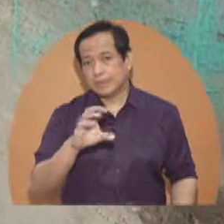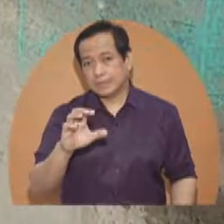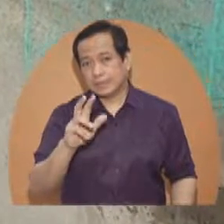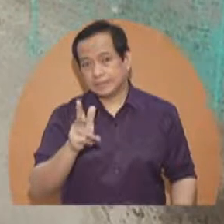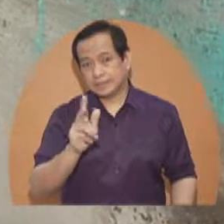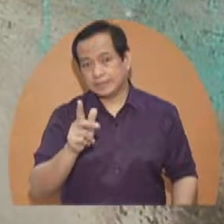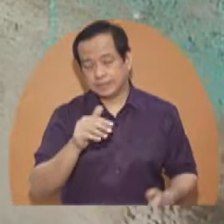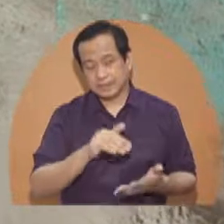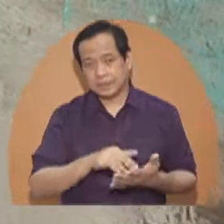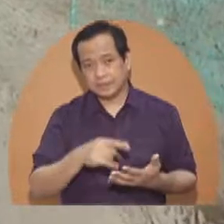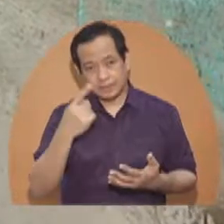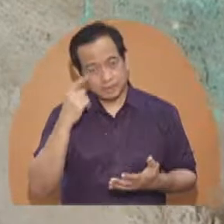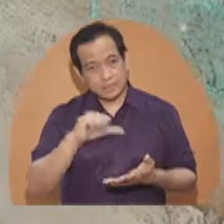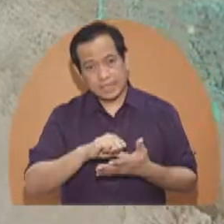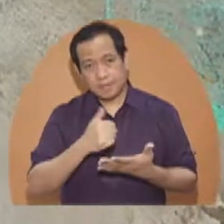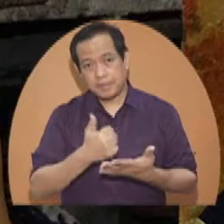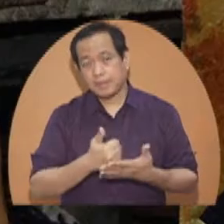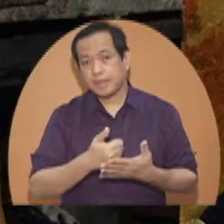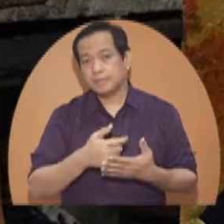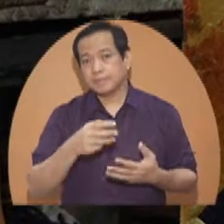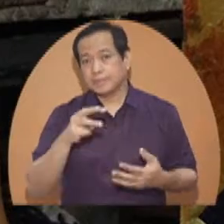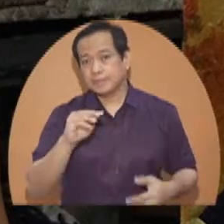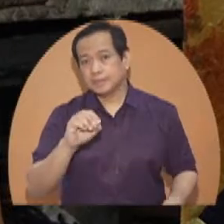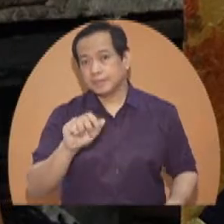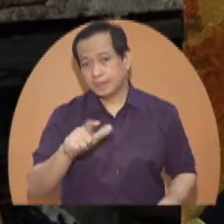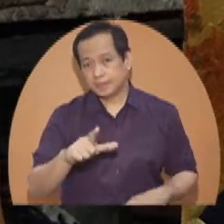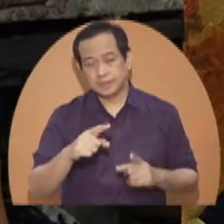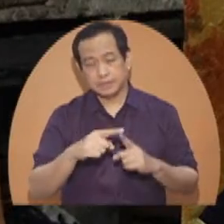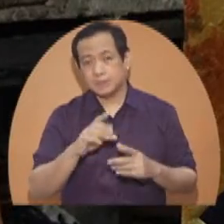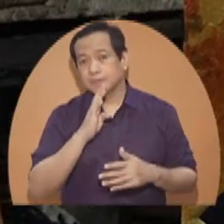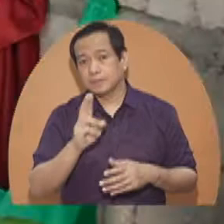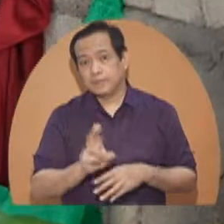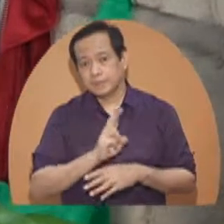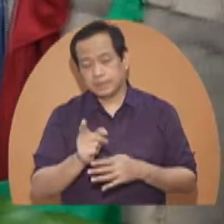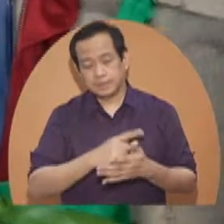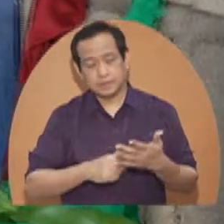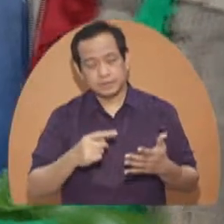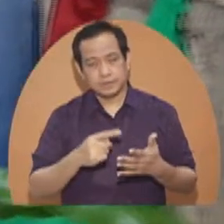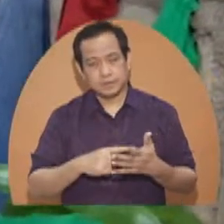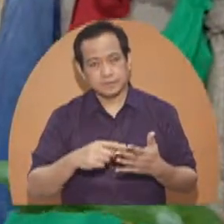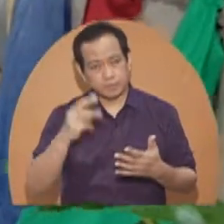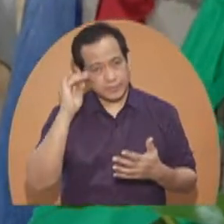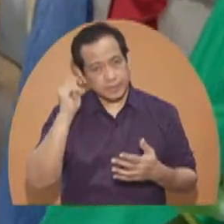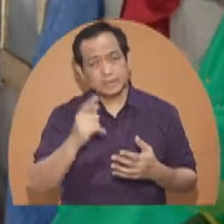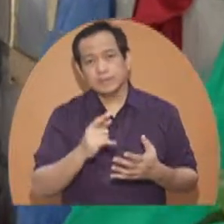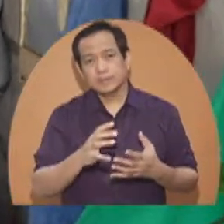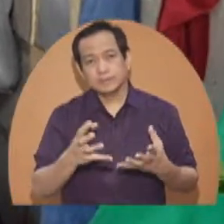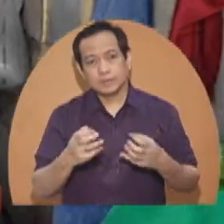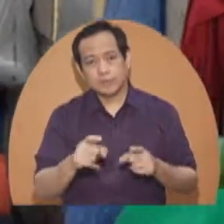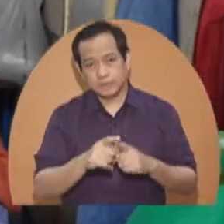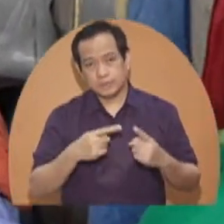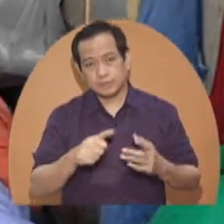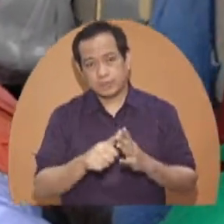po sa bakal po. Wala po yung sapat na pera sa ganyang halaga po. Kasi kusakso ng trabaho ko po, ma'am. Sumang-ayon rin si Mark na